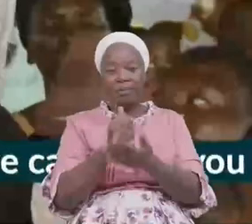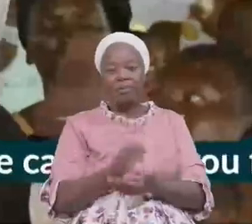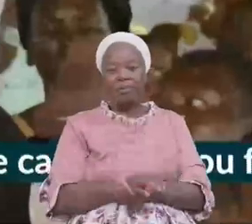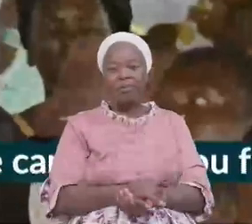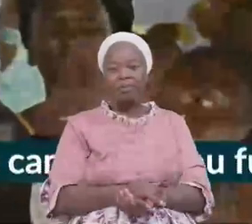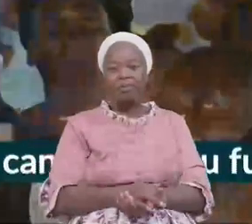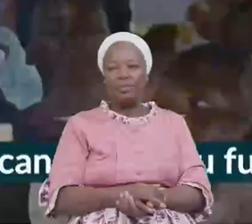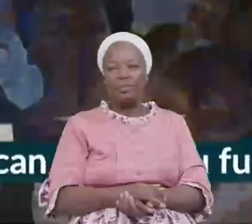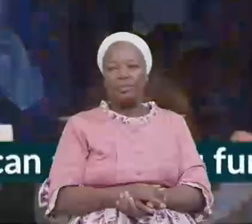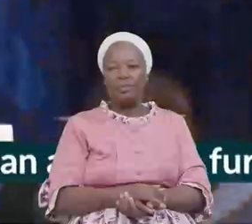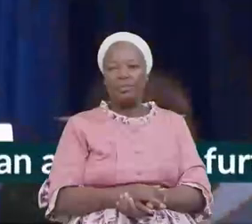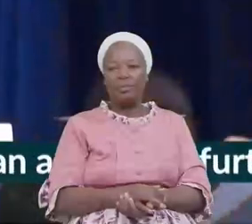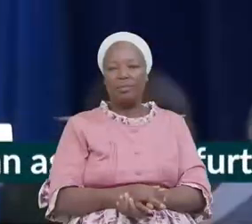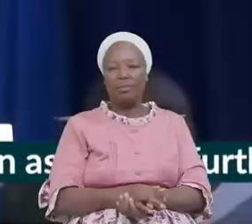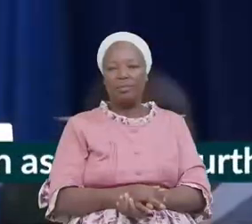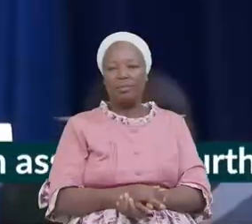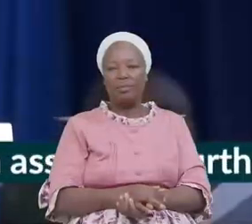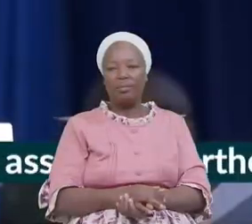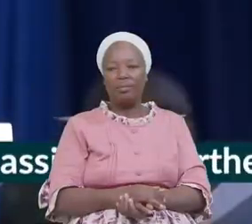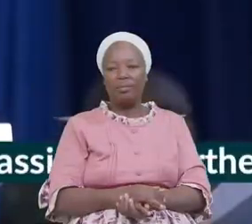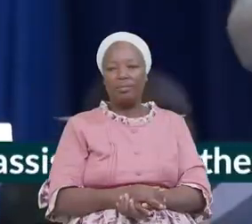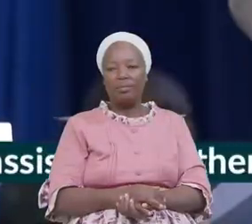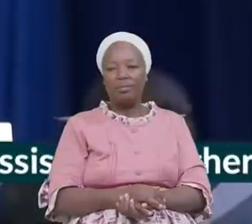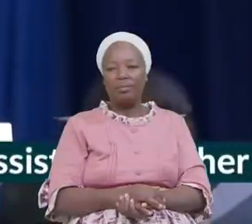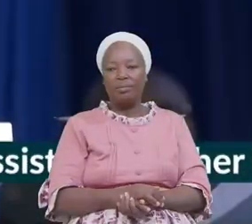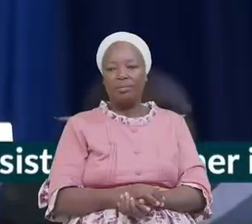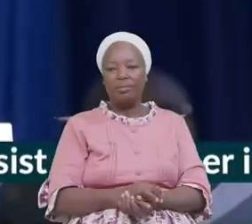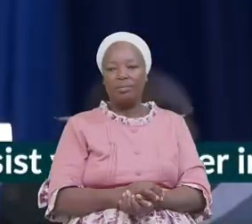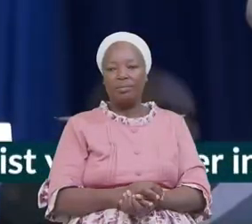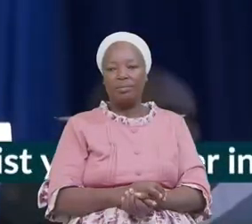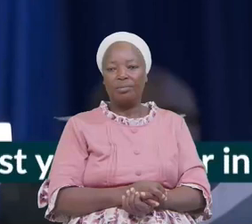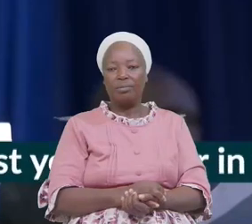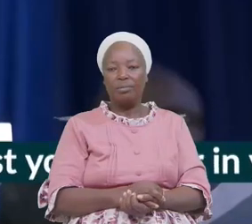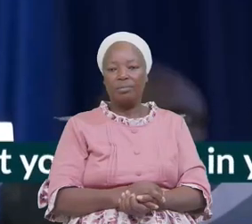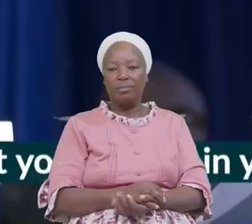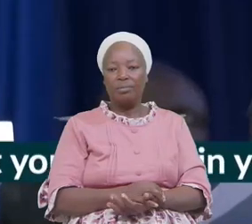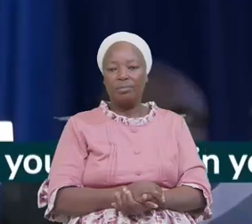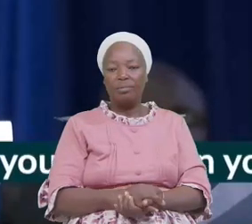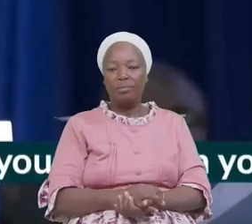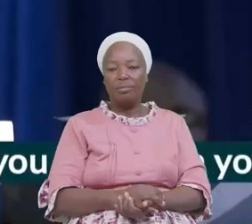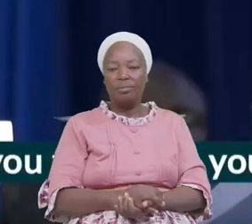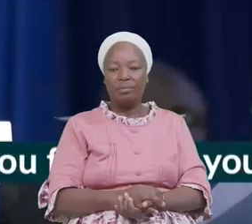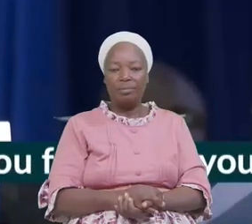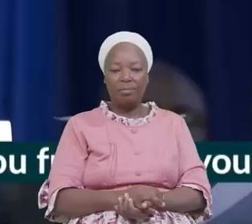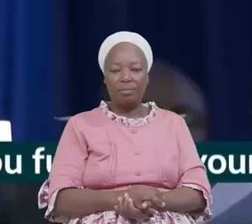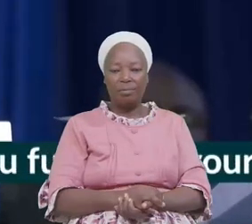s'afficher. Et vous avez la possibilité de cliquer sur la version française pour pouvoir remplir aussi la fiche en